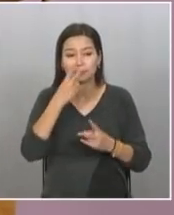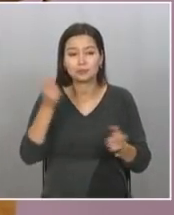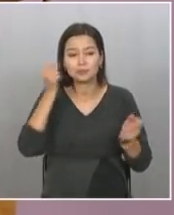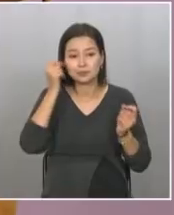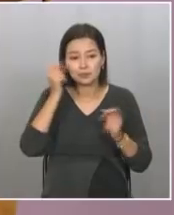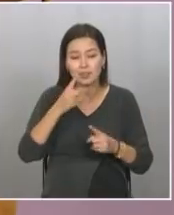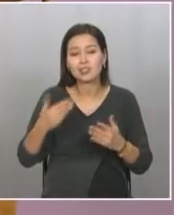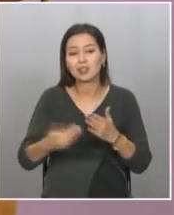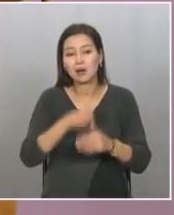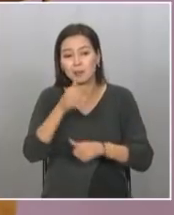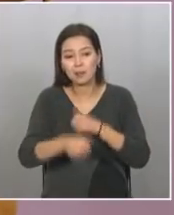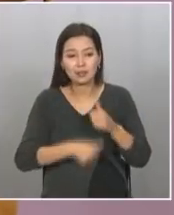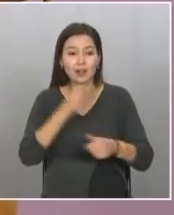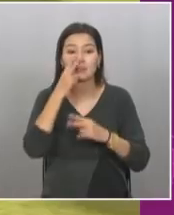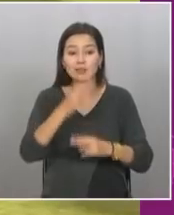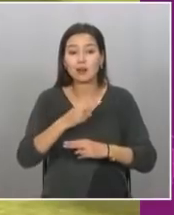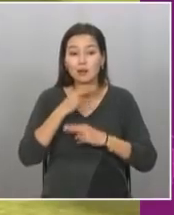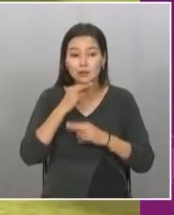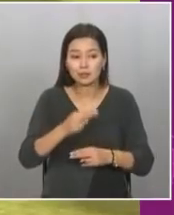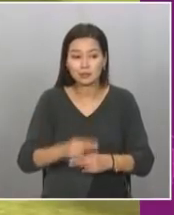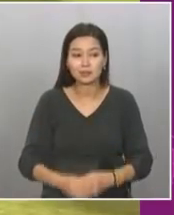Бейне материалға назар аударамыз.